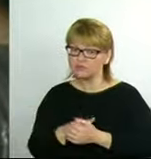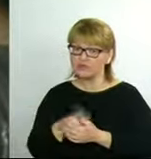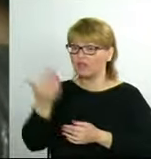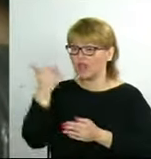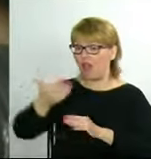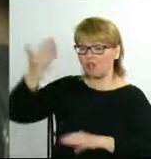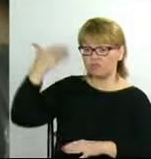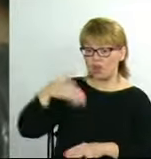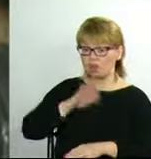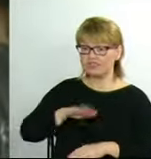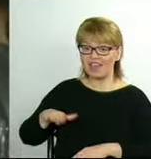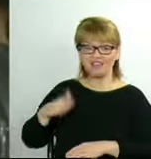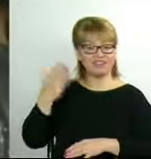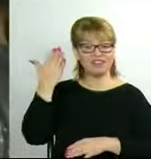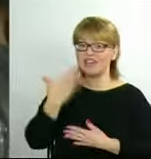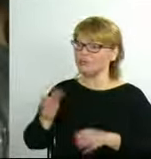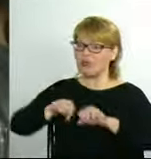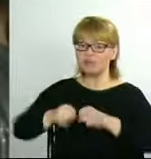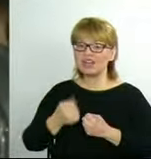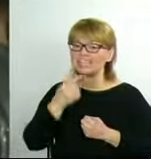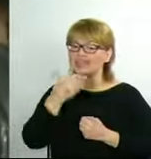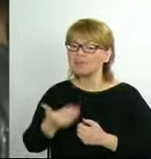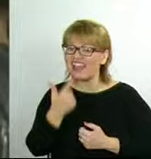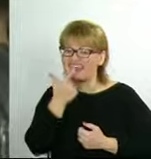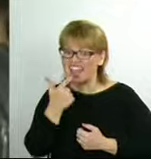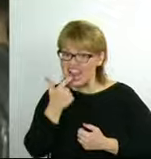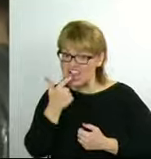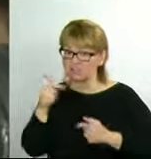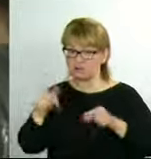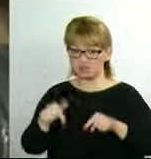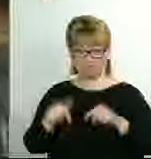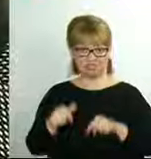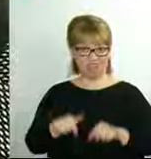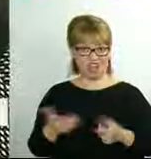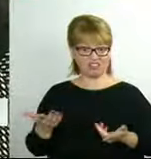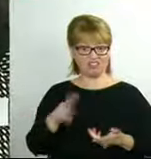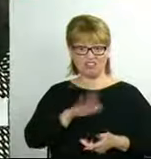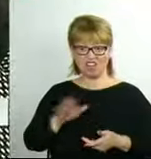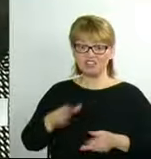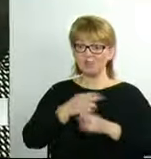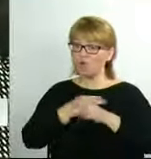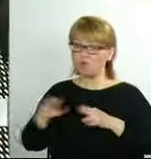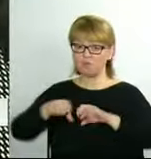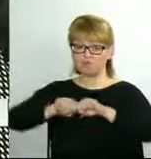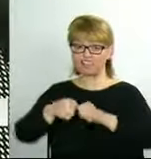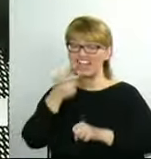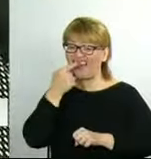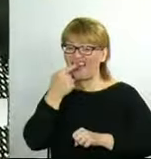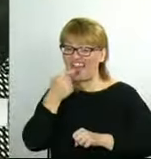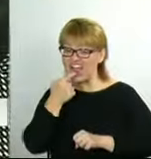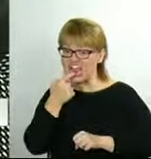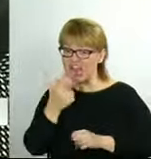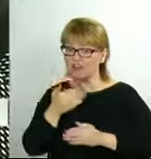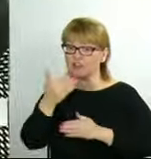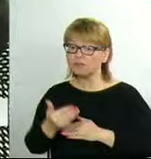rokmi deti napríklad nemávali pokazené predné zuby. Dnes bežne stretávame deti, ktoré majú úplne deštruované, to znamená, chýbajú